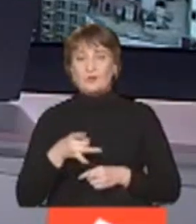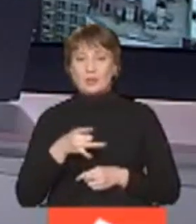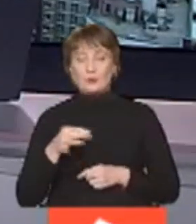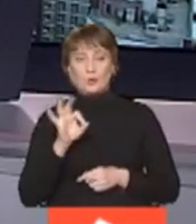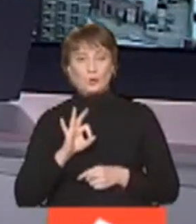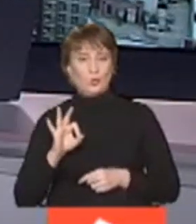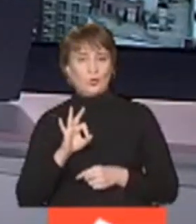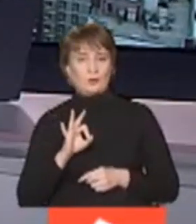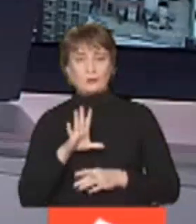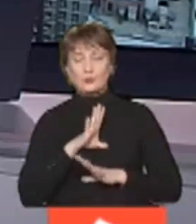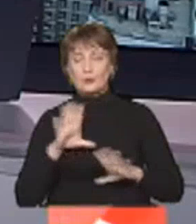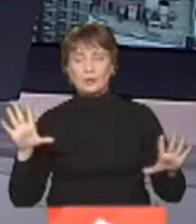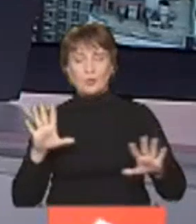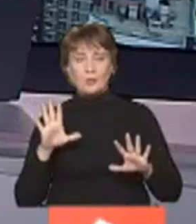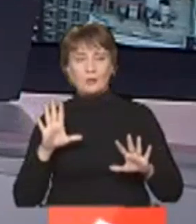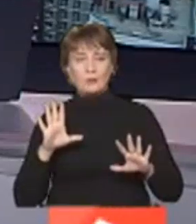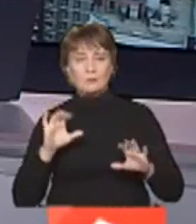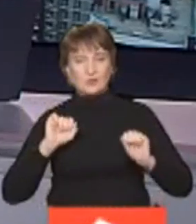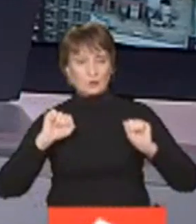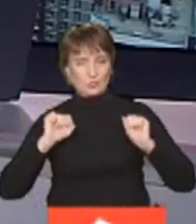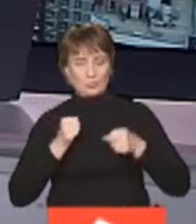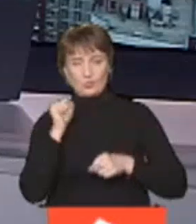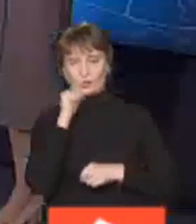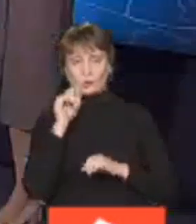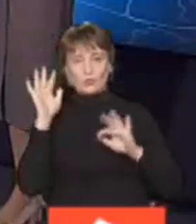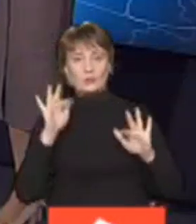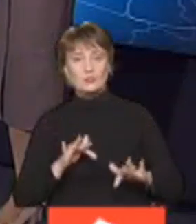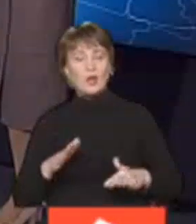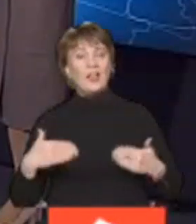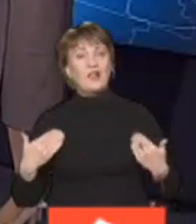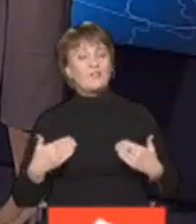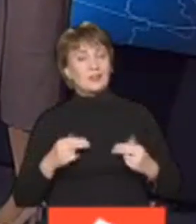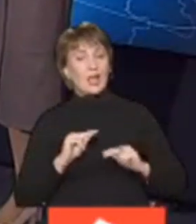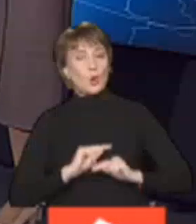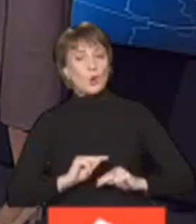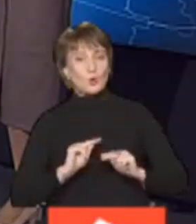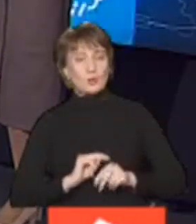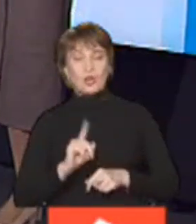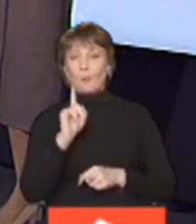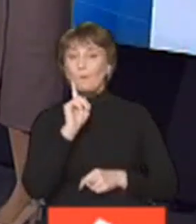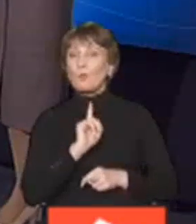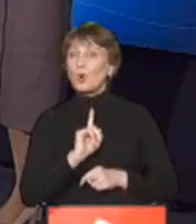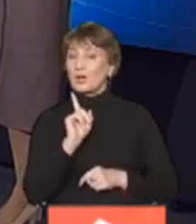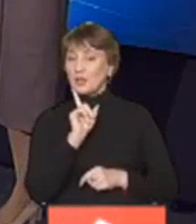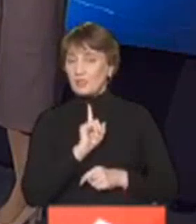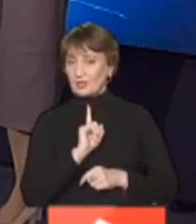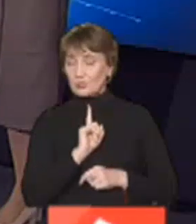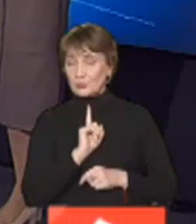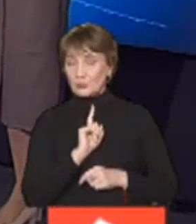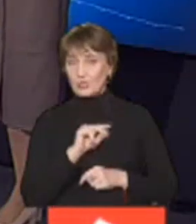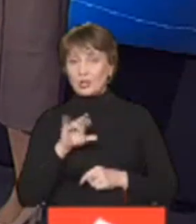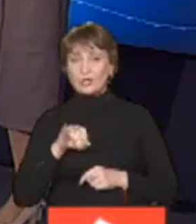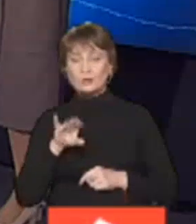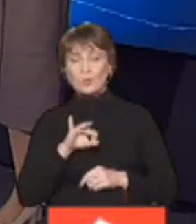падало крижаного цього дощу. Якраз вітаю вас, колеги. Якраз поки що в нас така класична